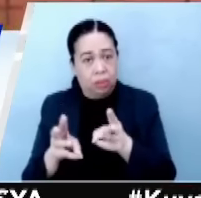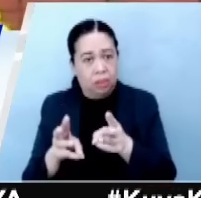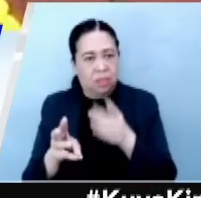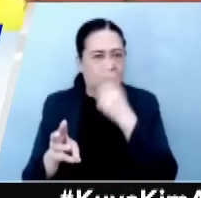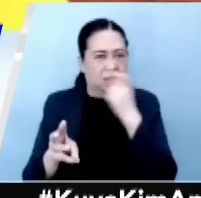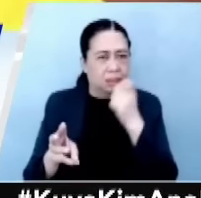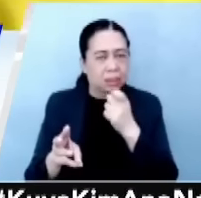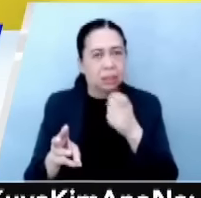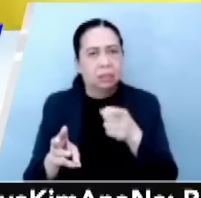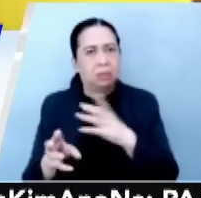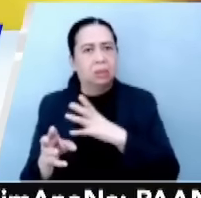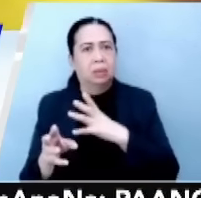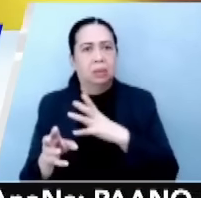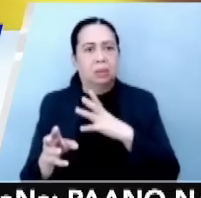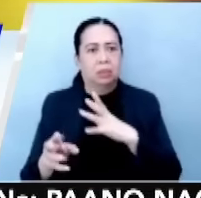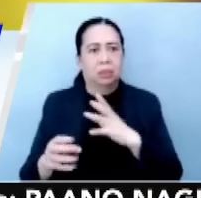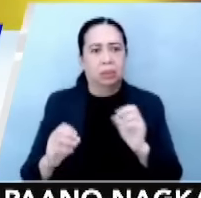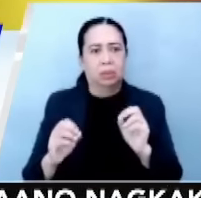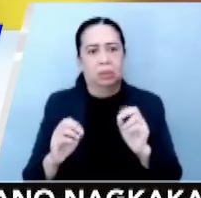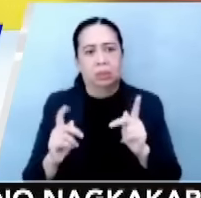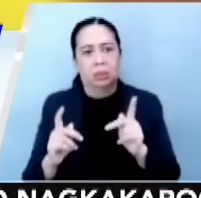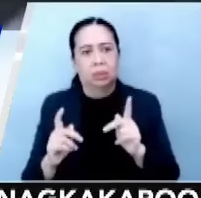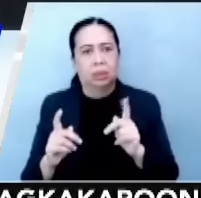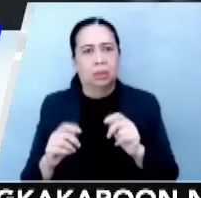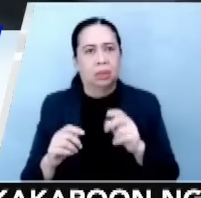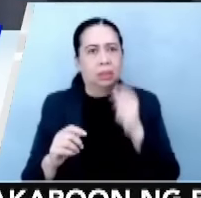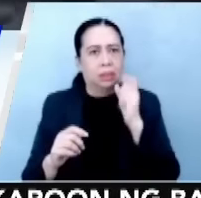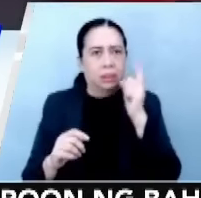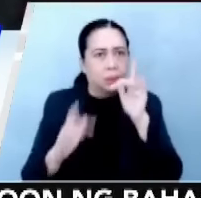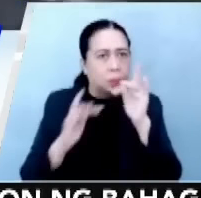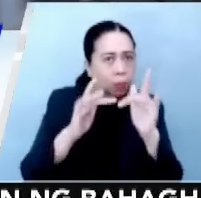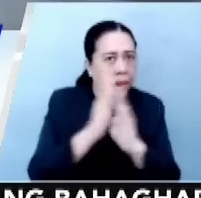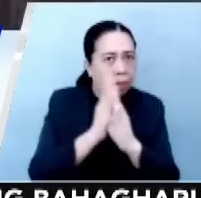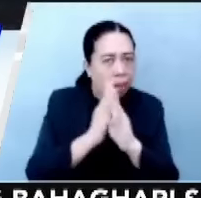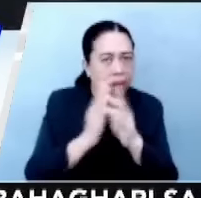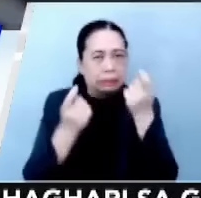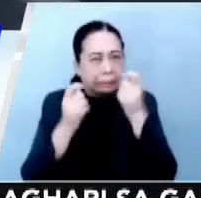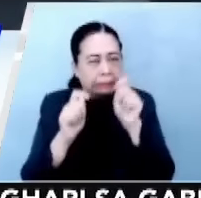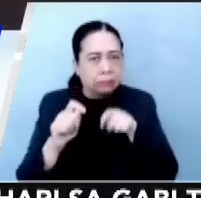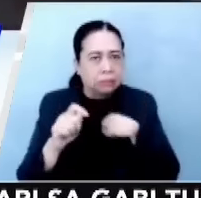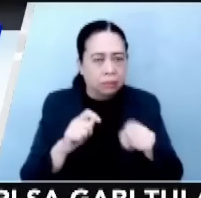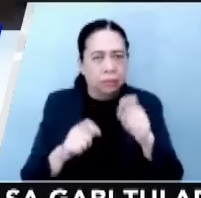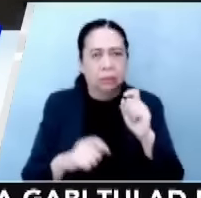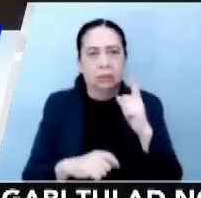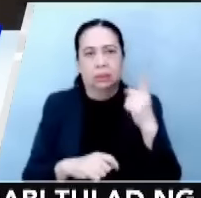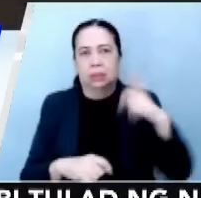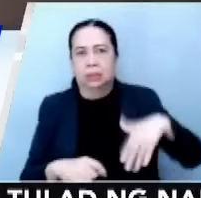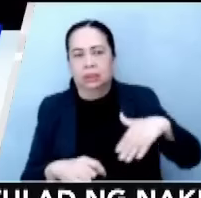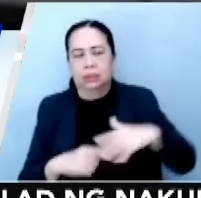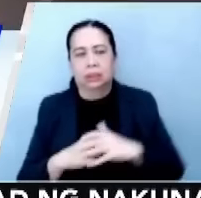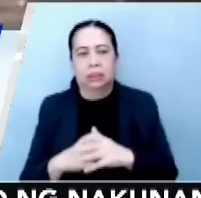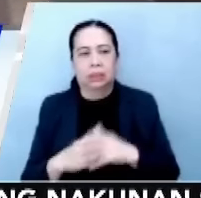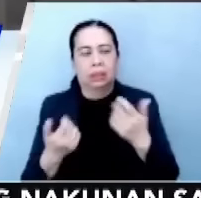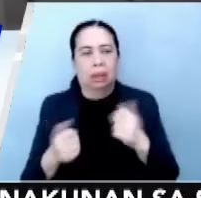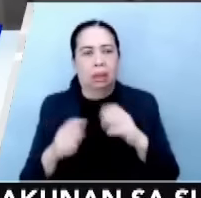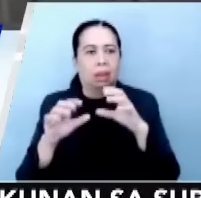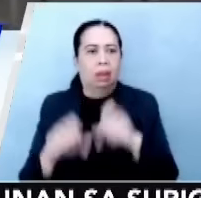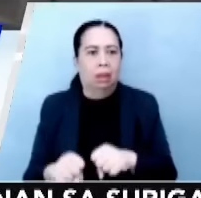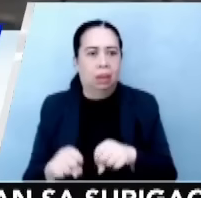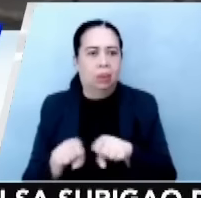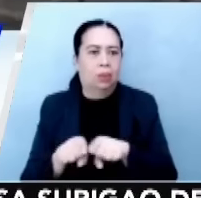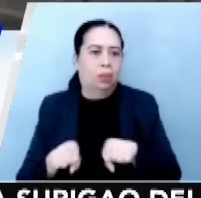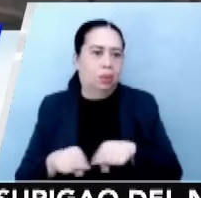po sir, wala naman po kung bus, kaya nagmamadali po ako sir. Sinubukan din tumakas ng rider na ito, pero nasukol din ng mga otoridad.